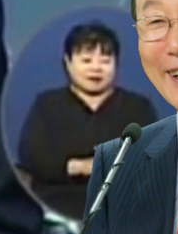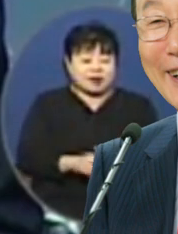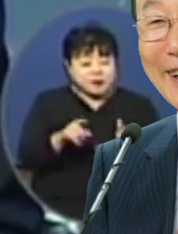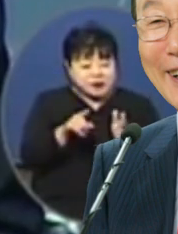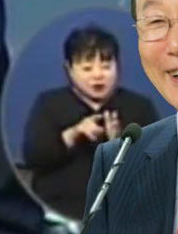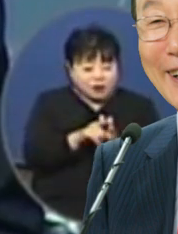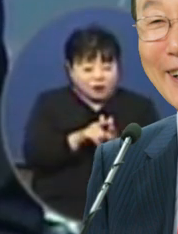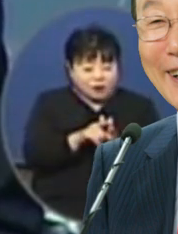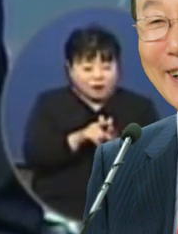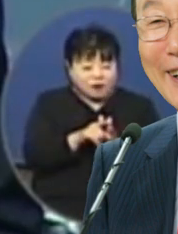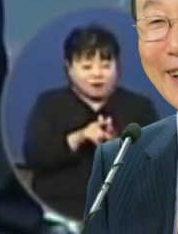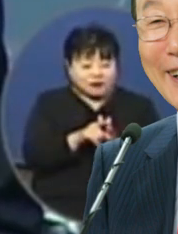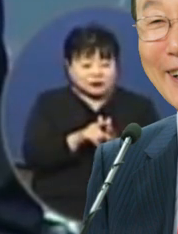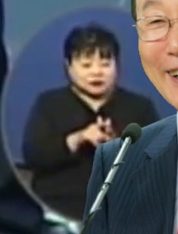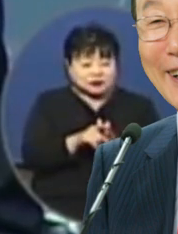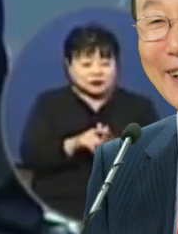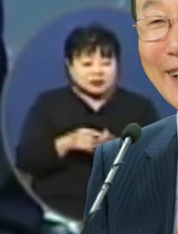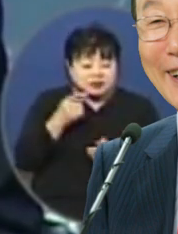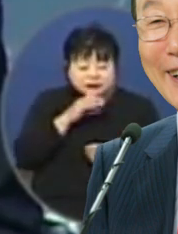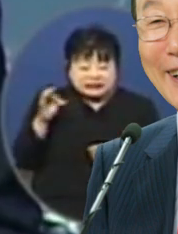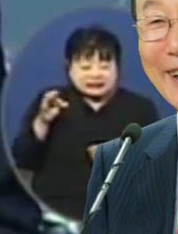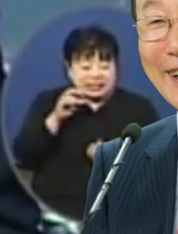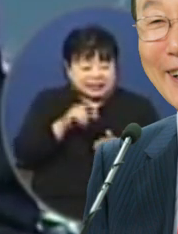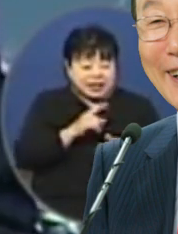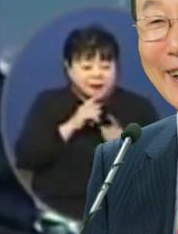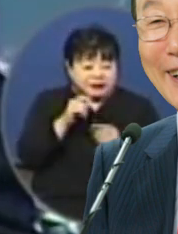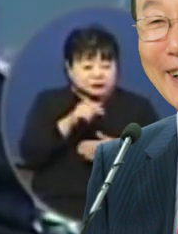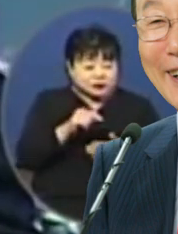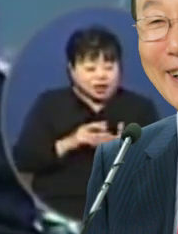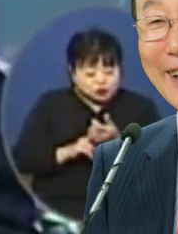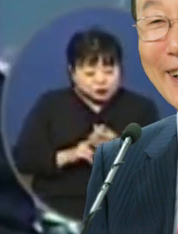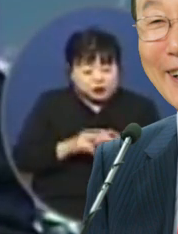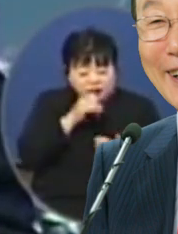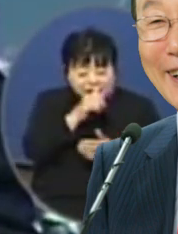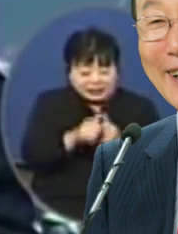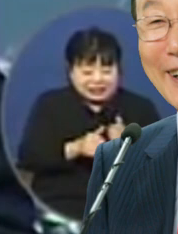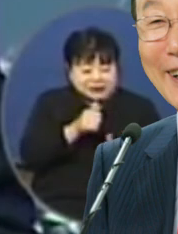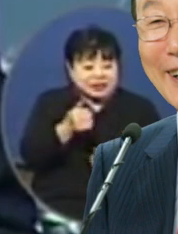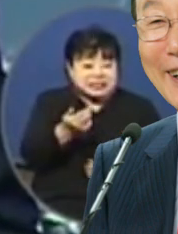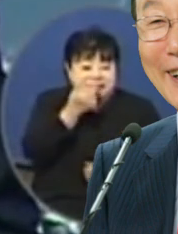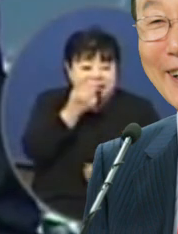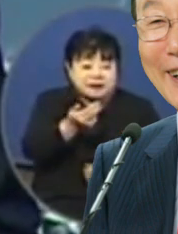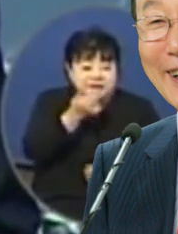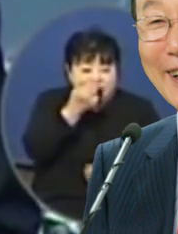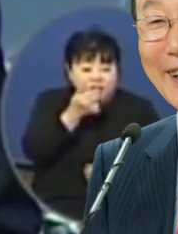믿고 입으로 시인하면 그 말씀 속에 감추어 있는 하나님의 생명이 여러분에게 풀려나는